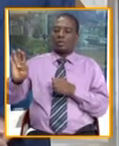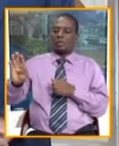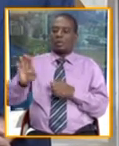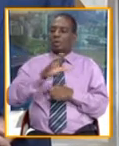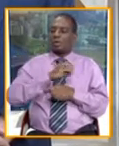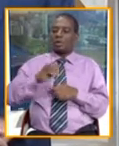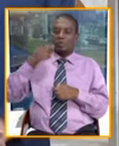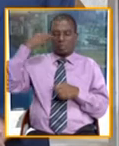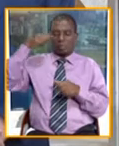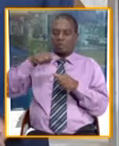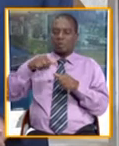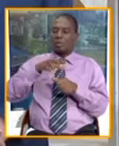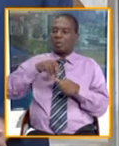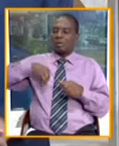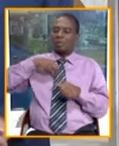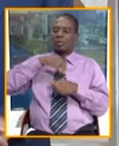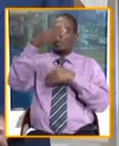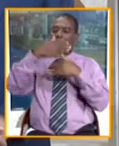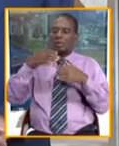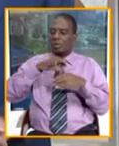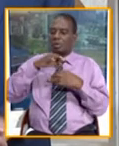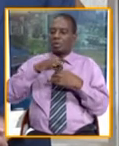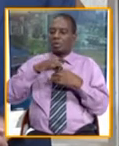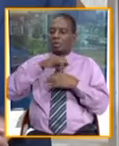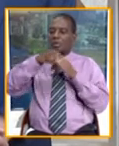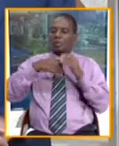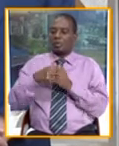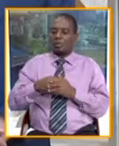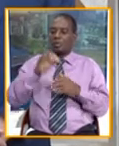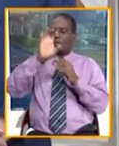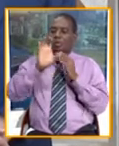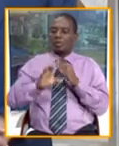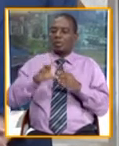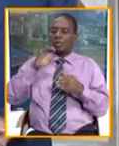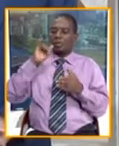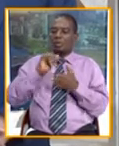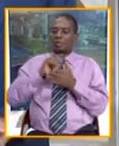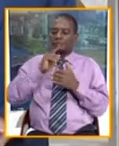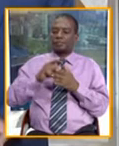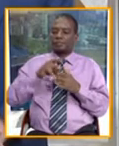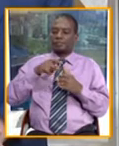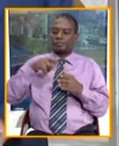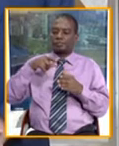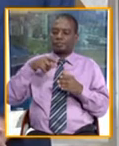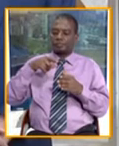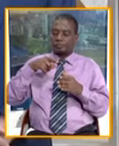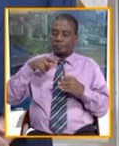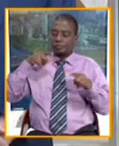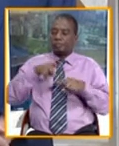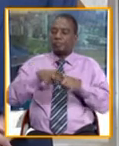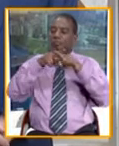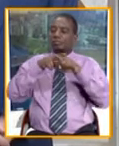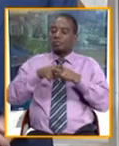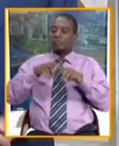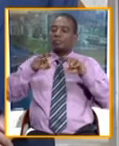Et je crois que nous sommes arrivés tous à la conclusion que c'est des défis globaux